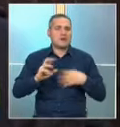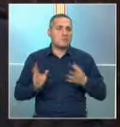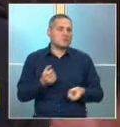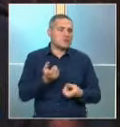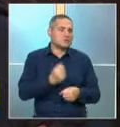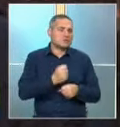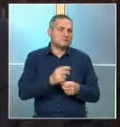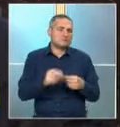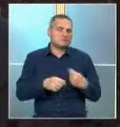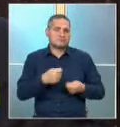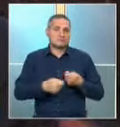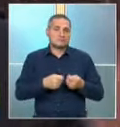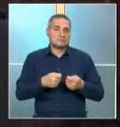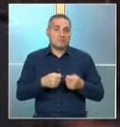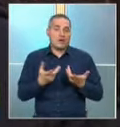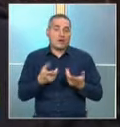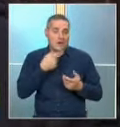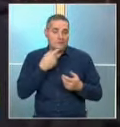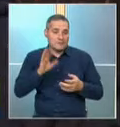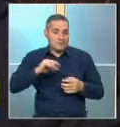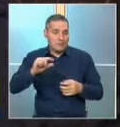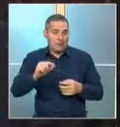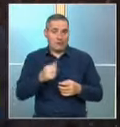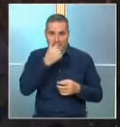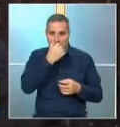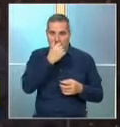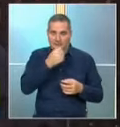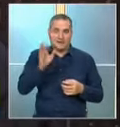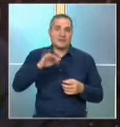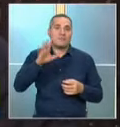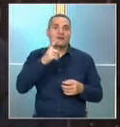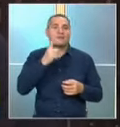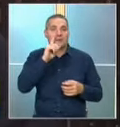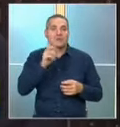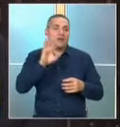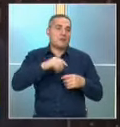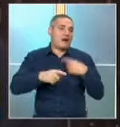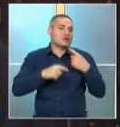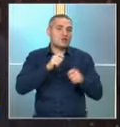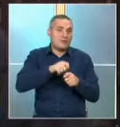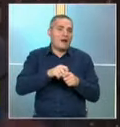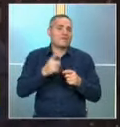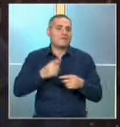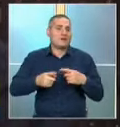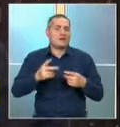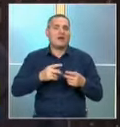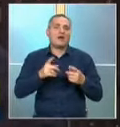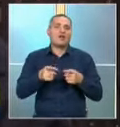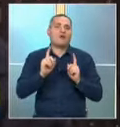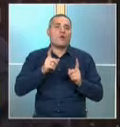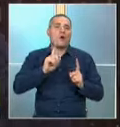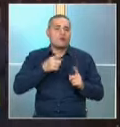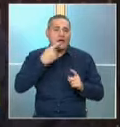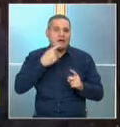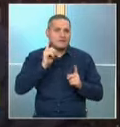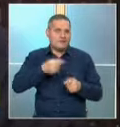нещо, обаче да направим ли си какво? Казвам, добре, след малко. След 5 минути пак да направим ли си какво? Добре, окей, ще го направим. Смисъл, това, което е казано, че